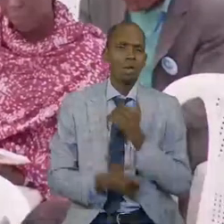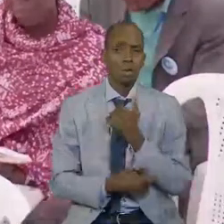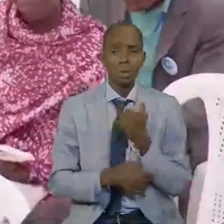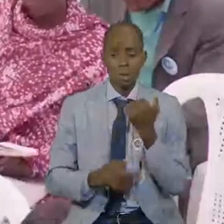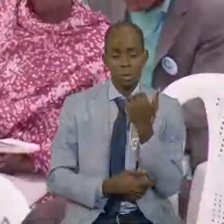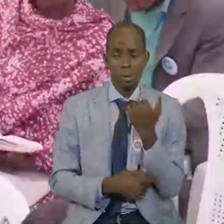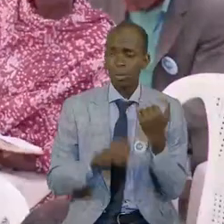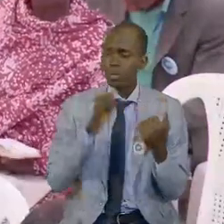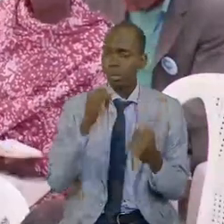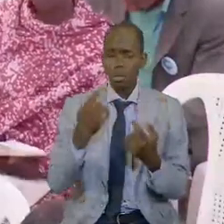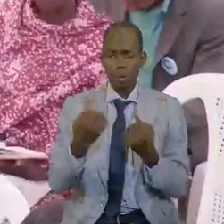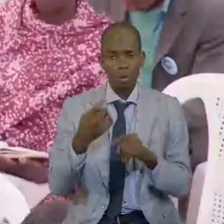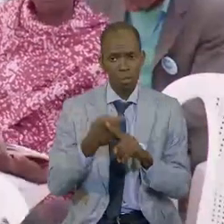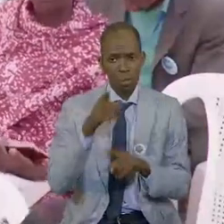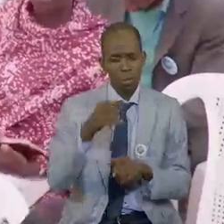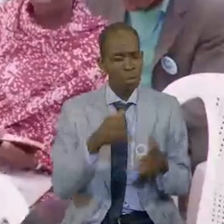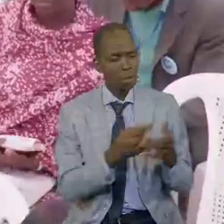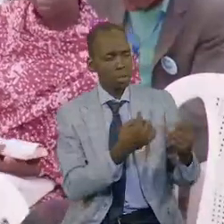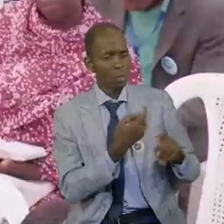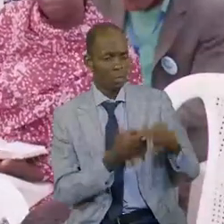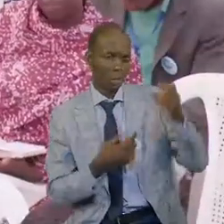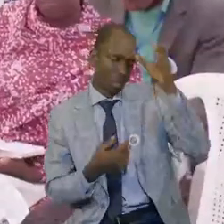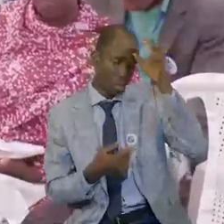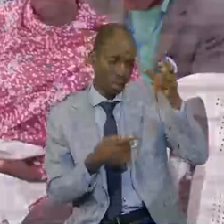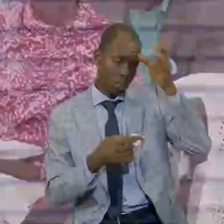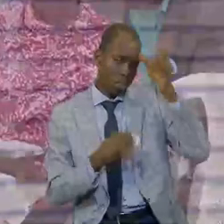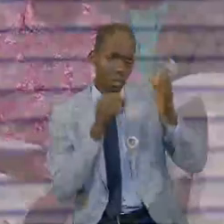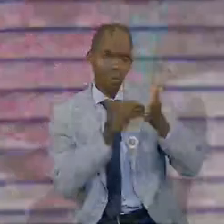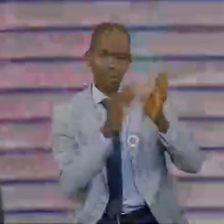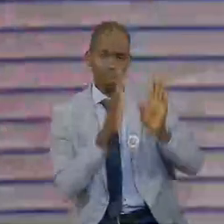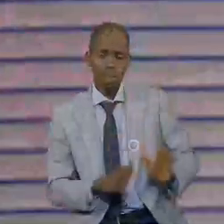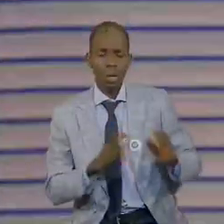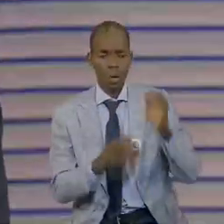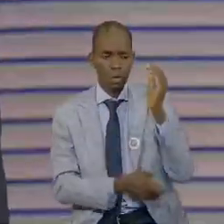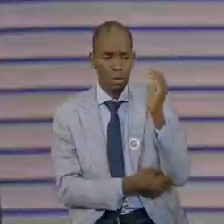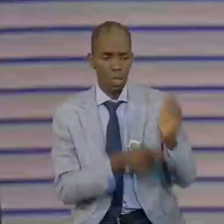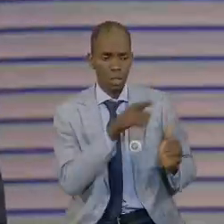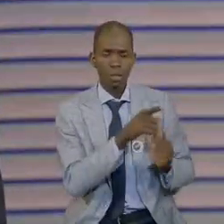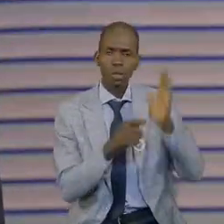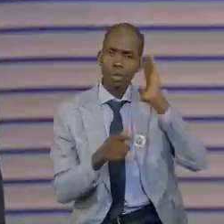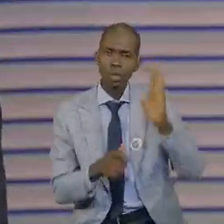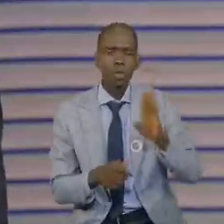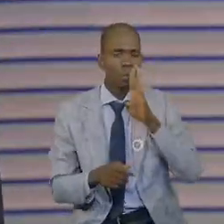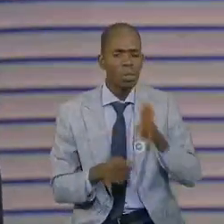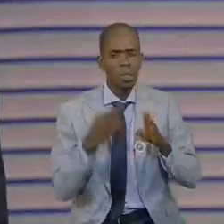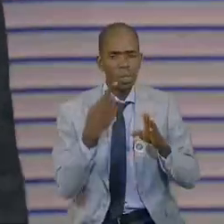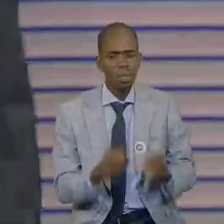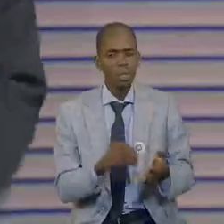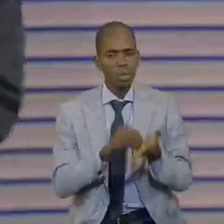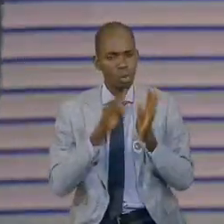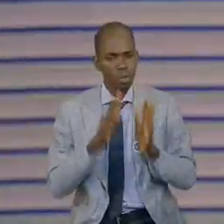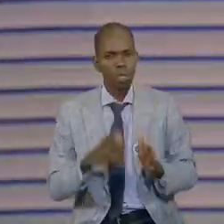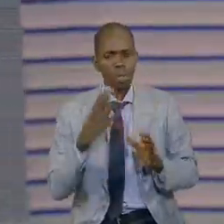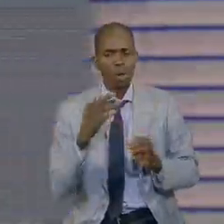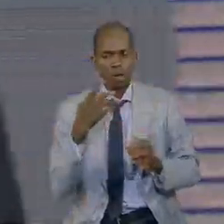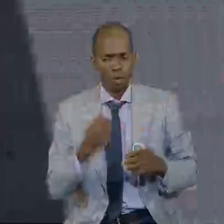them. They are the owner of the temptation and they should be the owner of their guilt and condemnation. Et